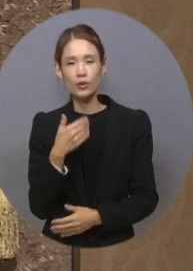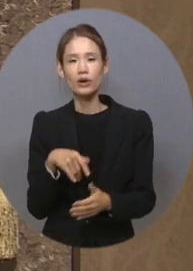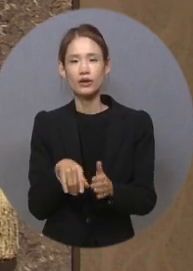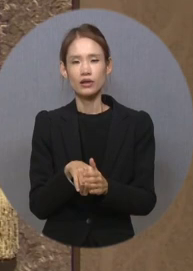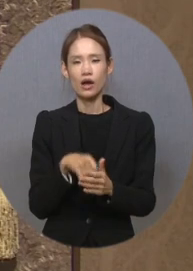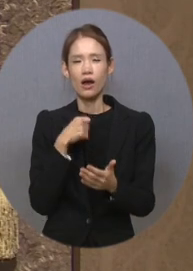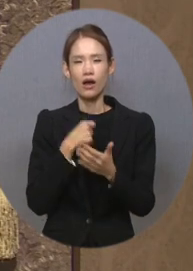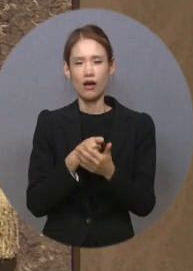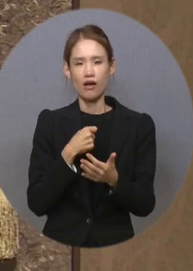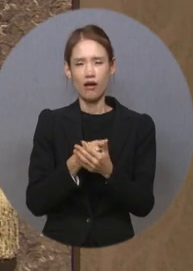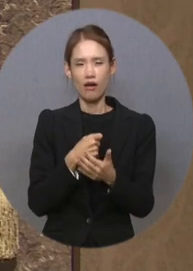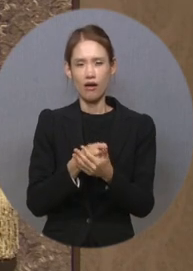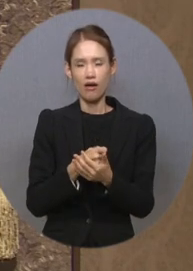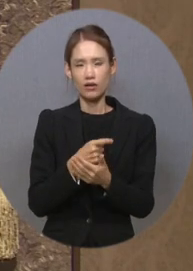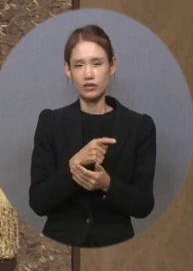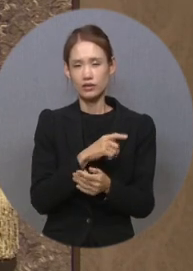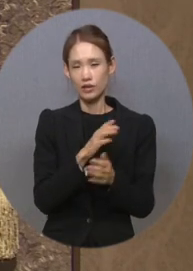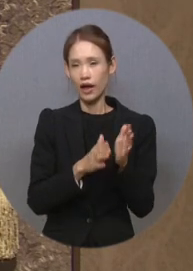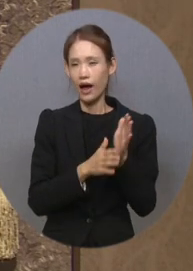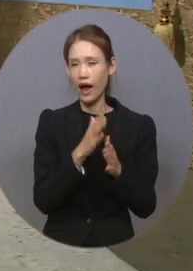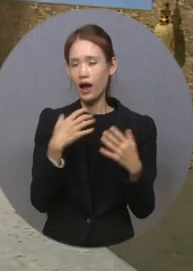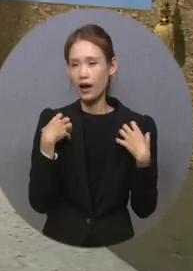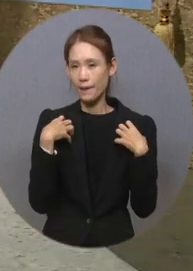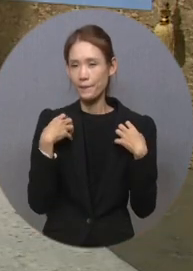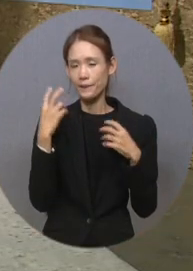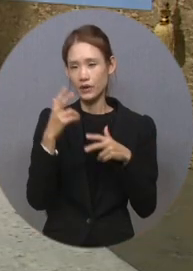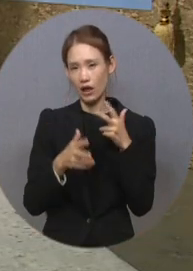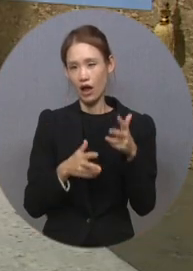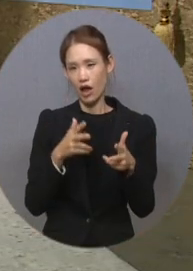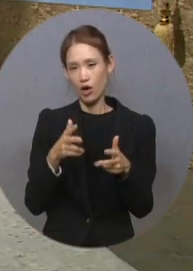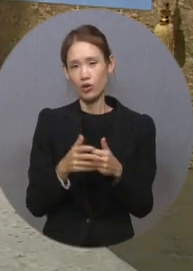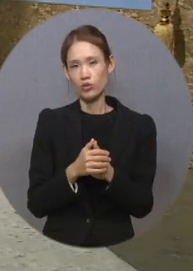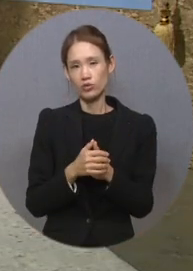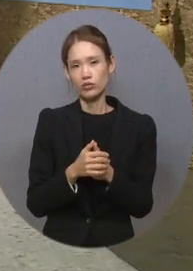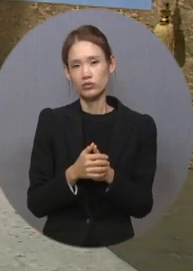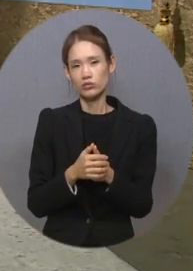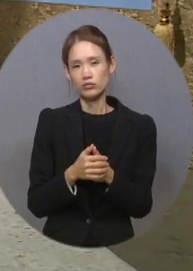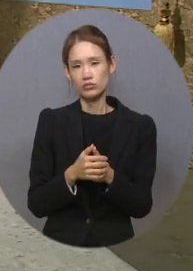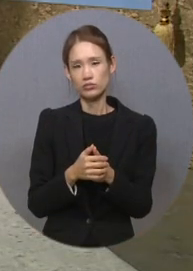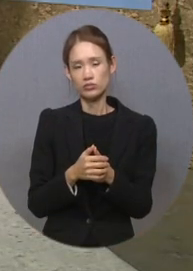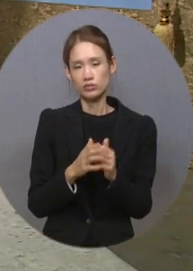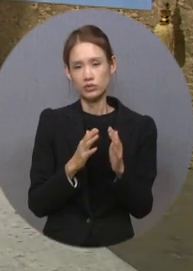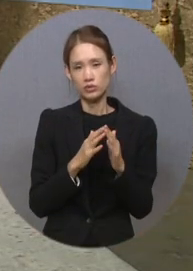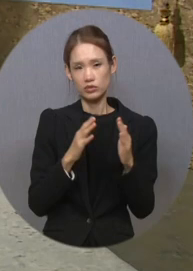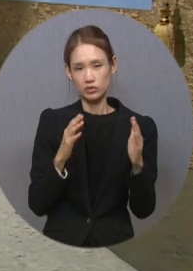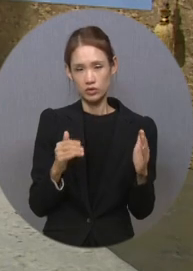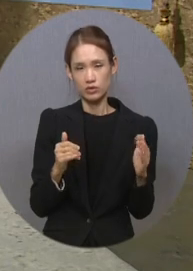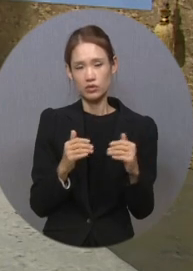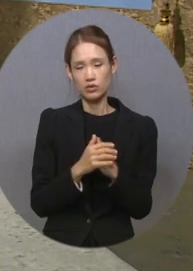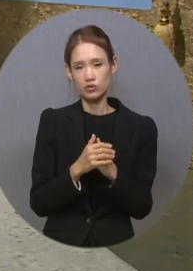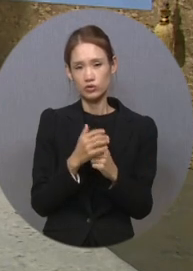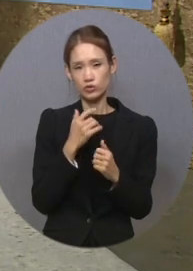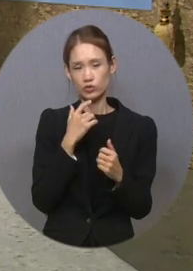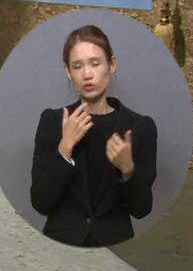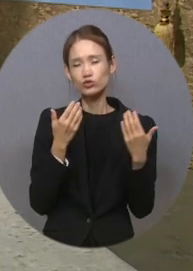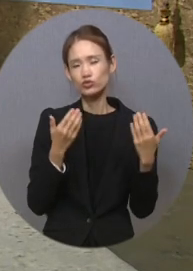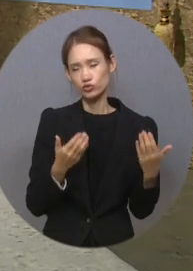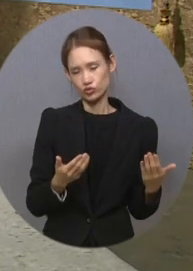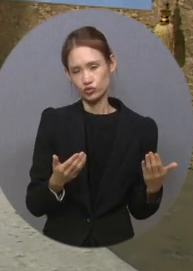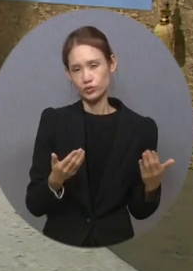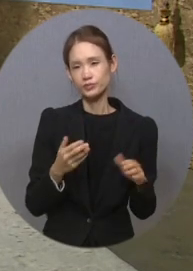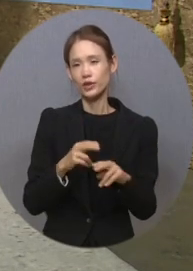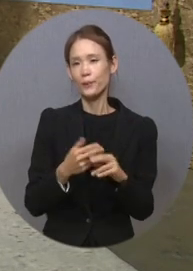안타까워서 그렇죠. 시간이 그 사업을 하고 있습니다. 아, 그러니까 잠시라도 이제 그 가족분들께 좀 쉼을 그렇죠.